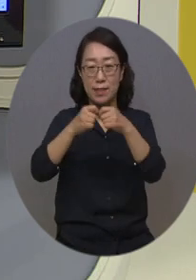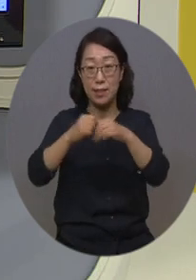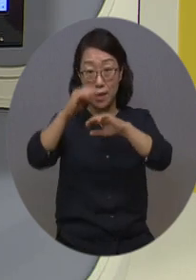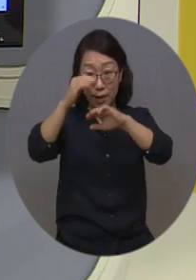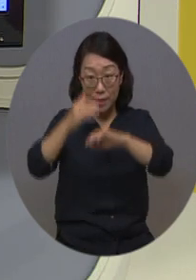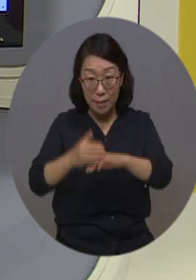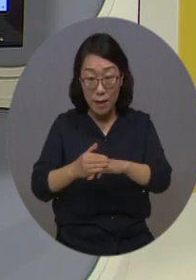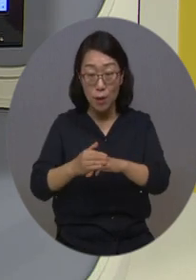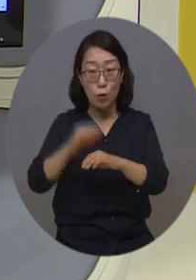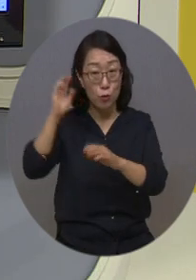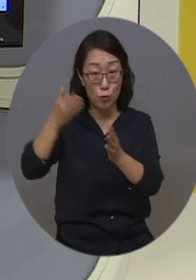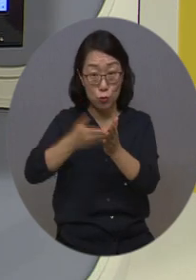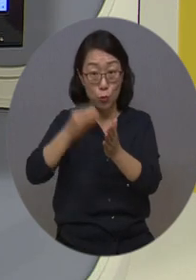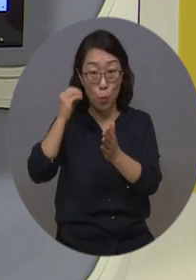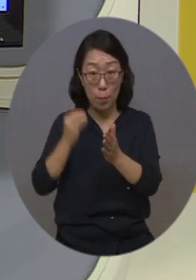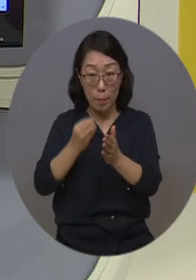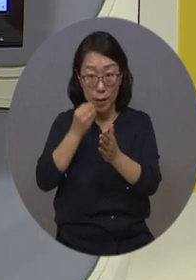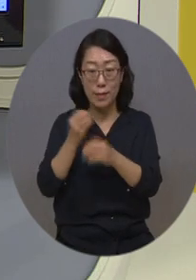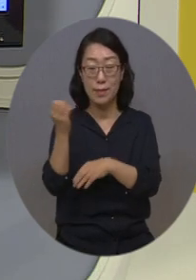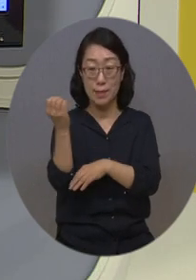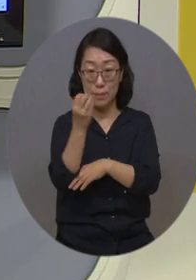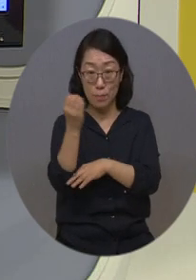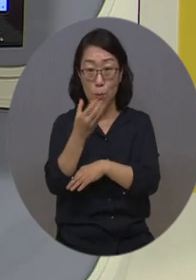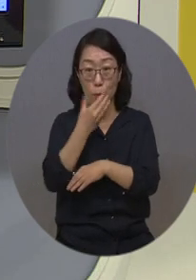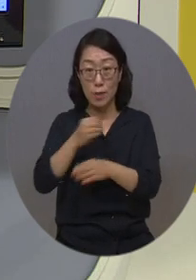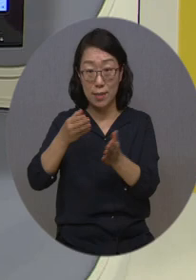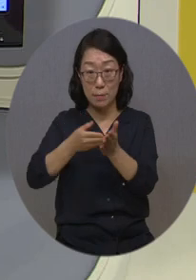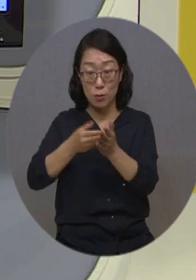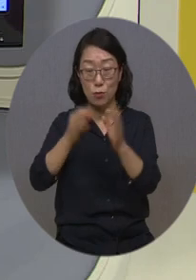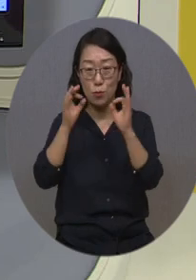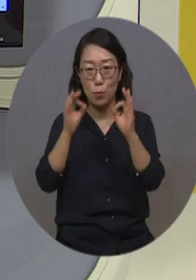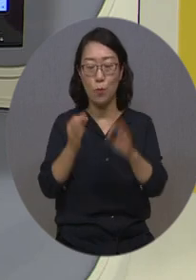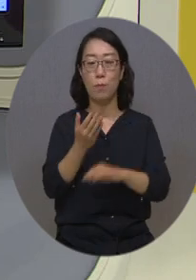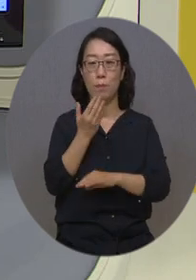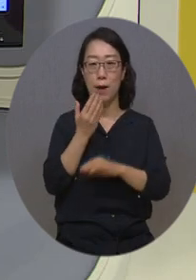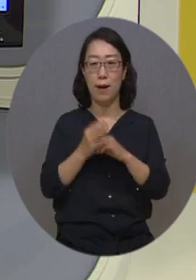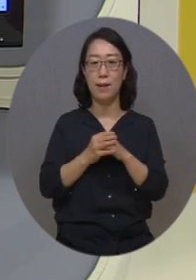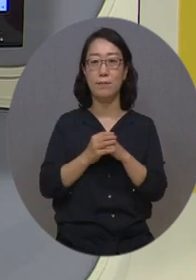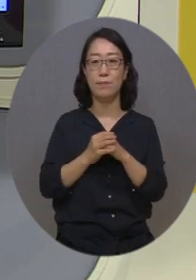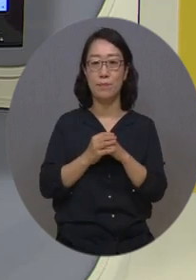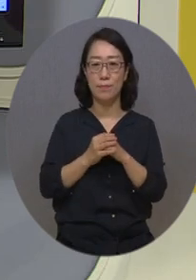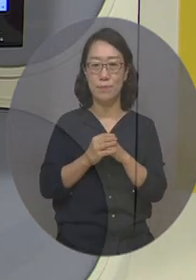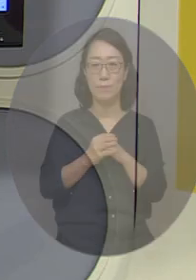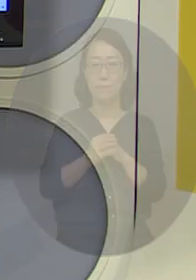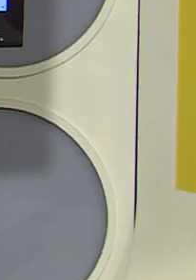사항은 웰피어 뉴스 홈페이지와 장애인신문, 복지TV 뉴스를 통해 확인할 수 있습니다.